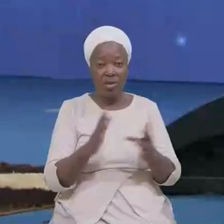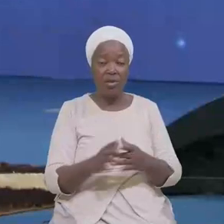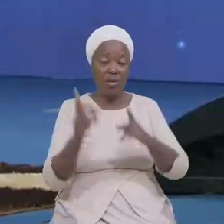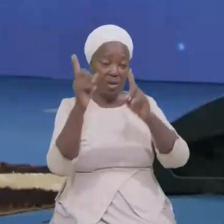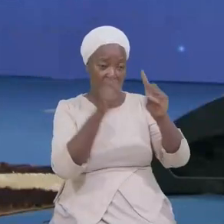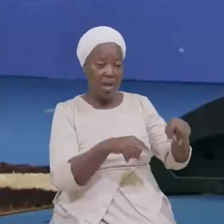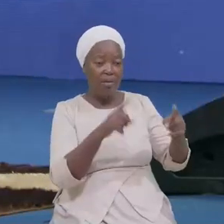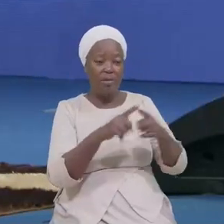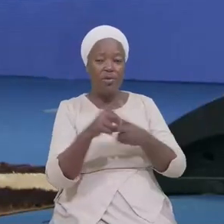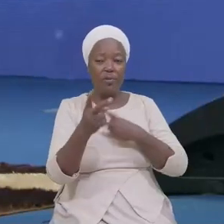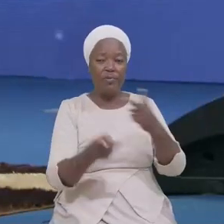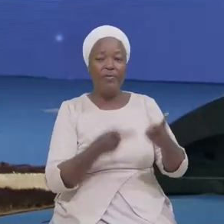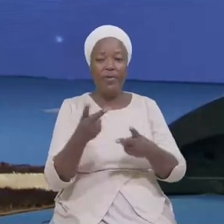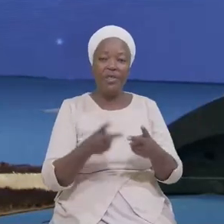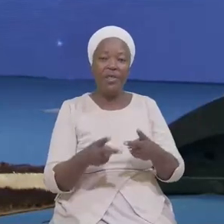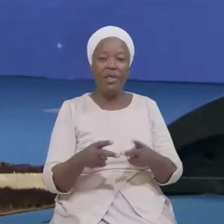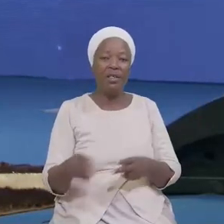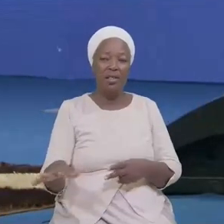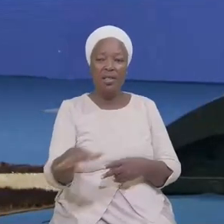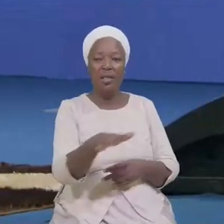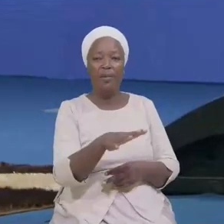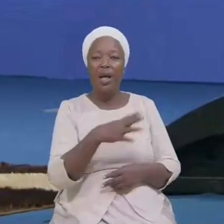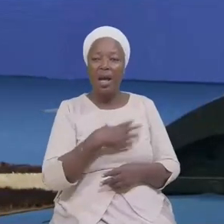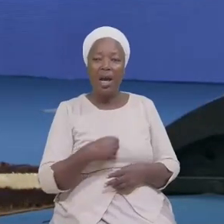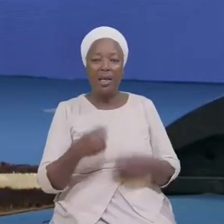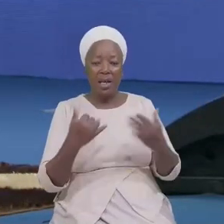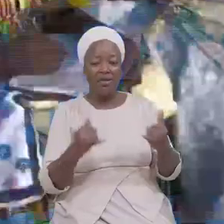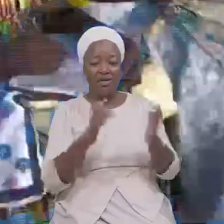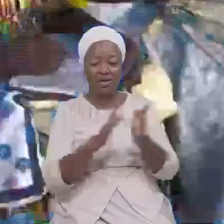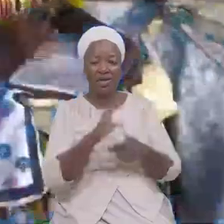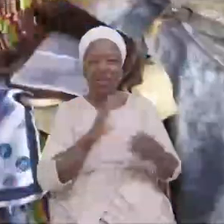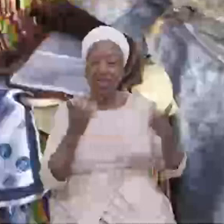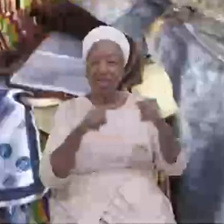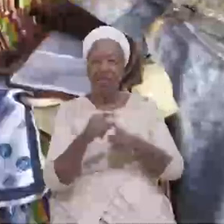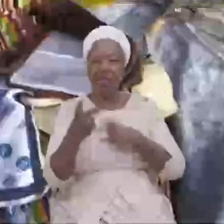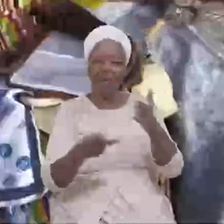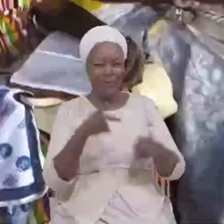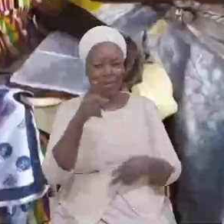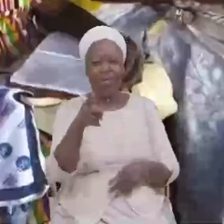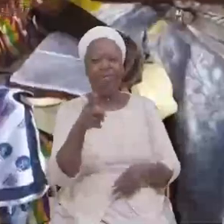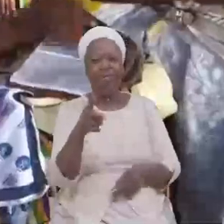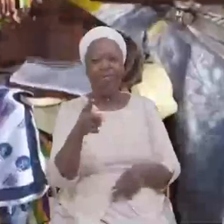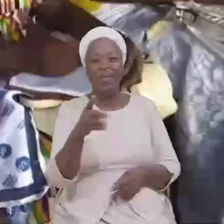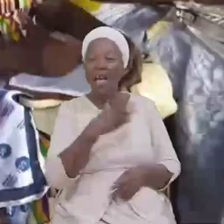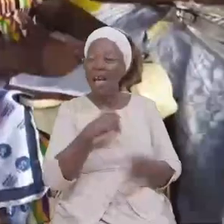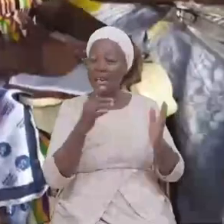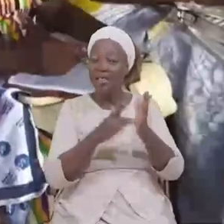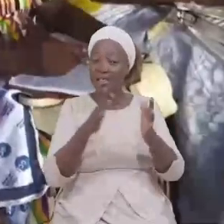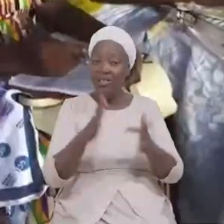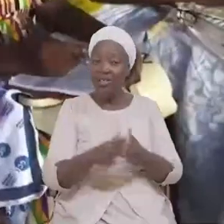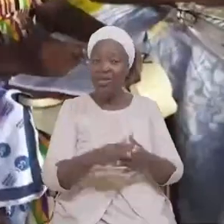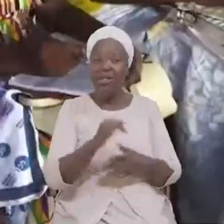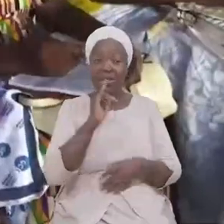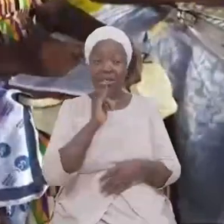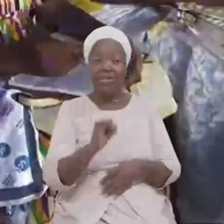les visiter. Et Jésus est venu te visiter. Et Jésus est